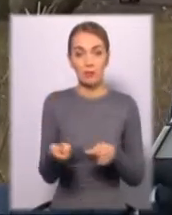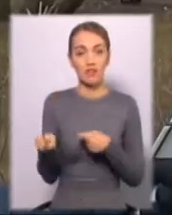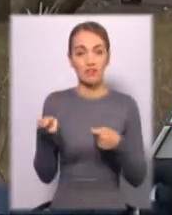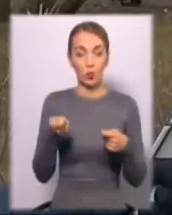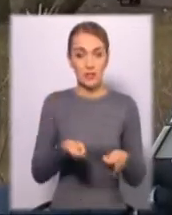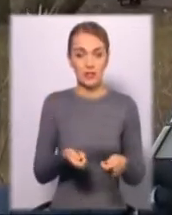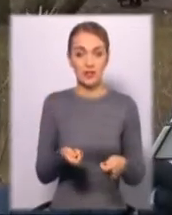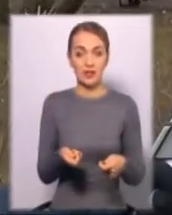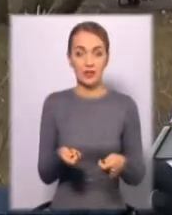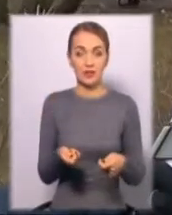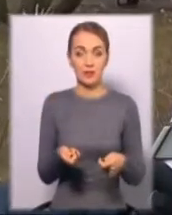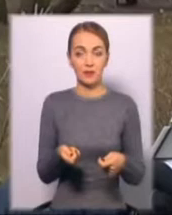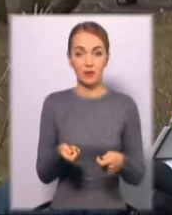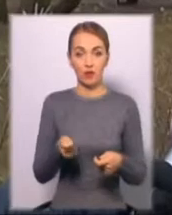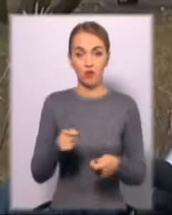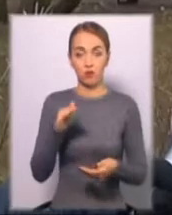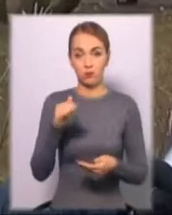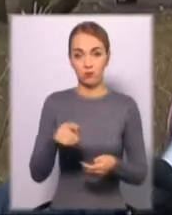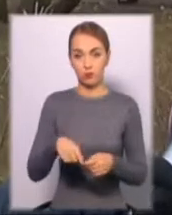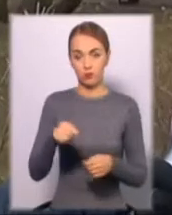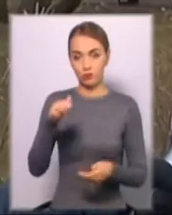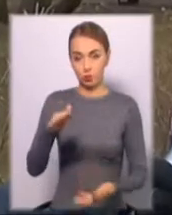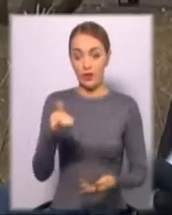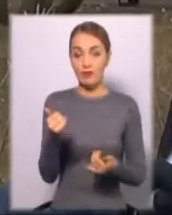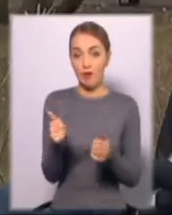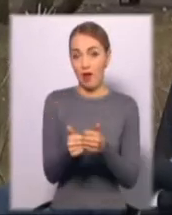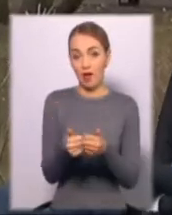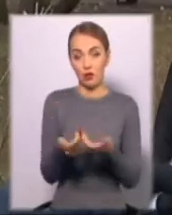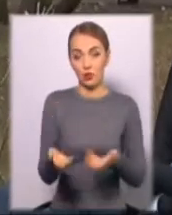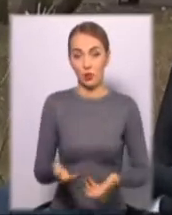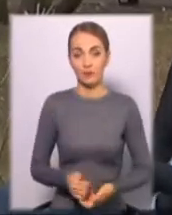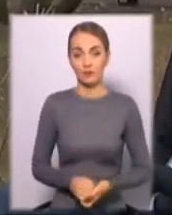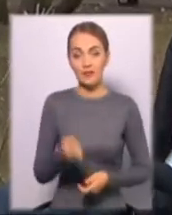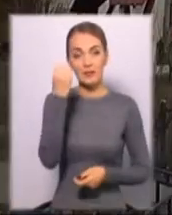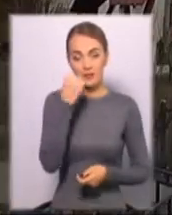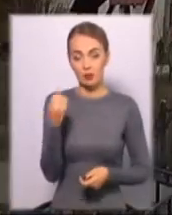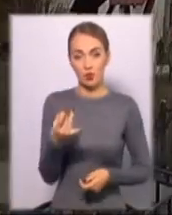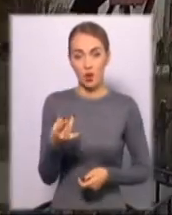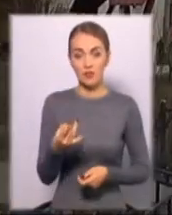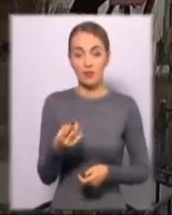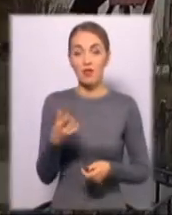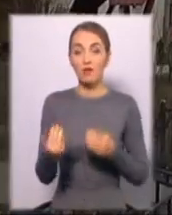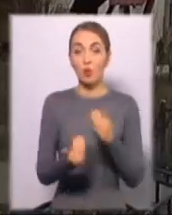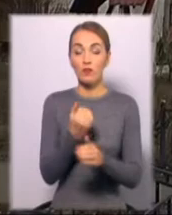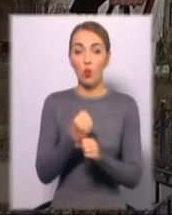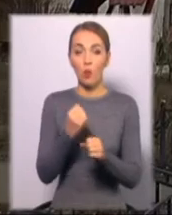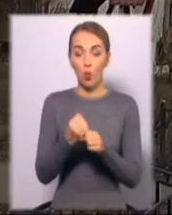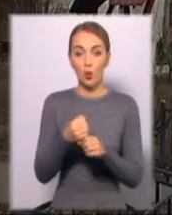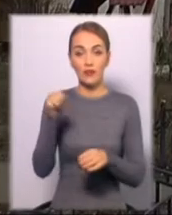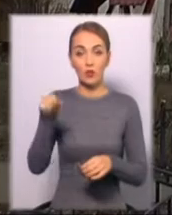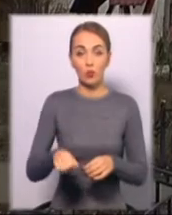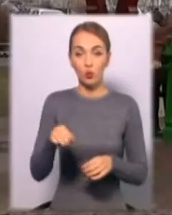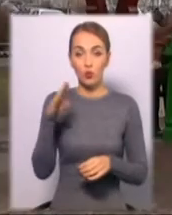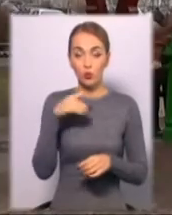привозили в бутилях. А тепер у нас рядышком. Спасибо ще раз. На відновлення роботи бювету, що на